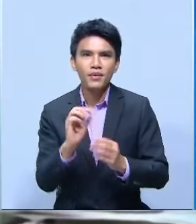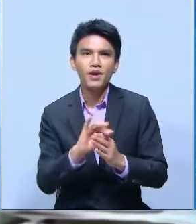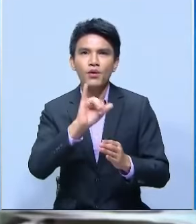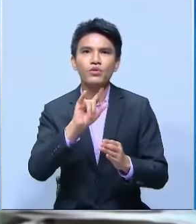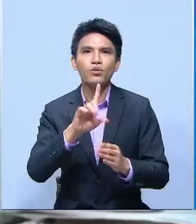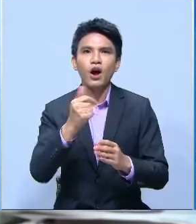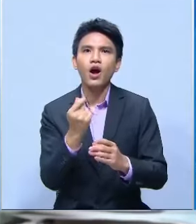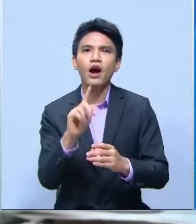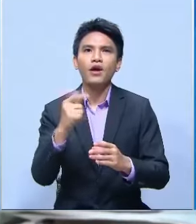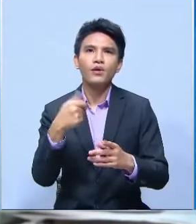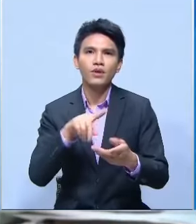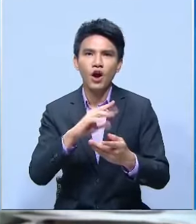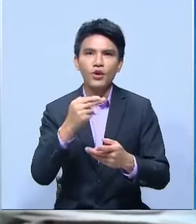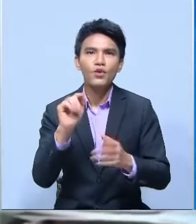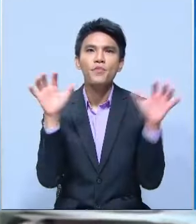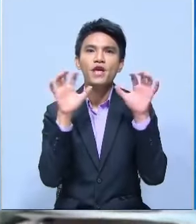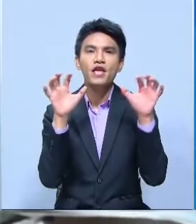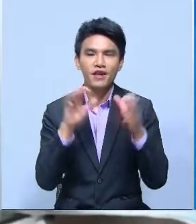ออังดูถูกพระพุกหน้าผี